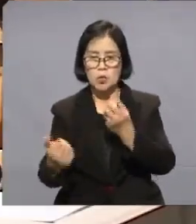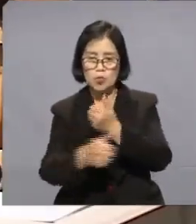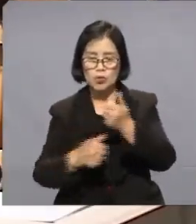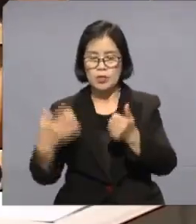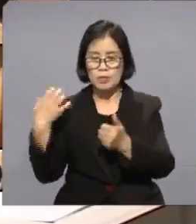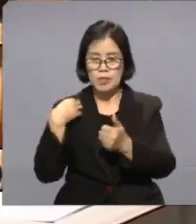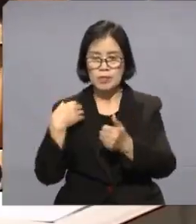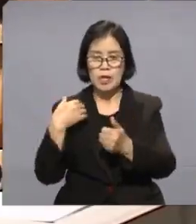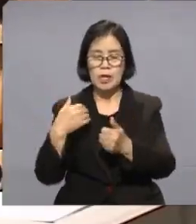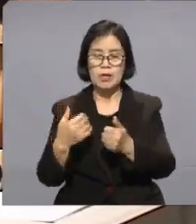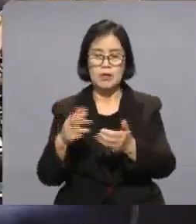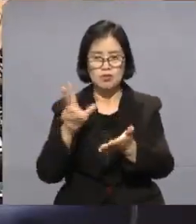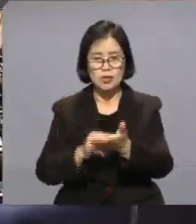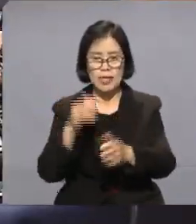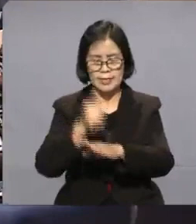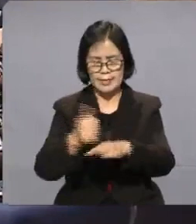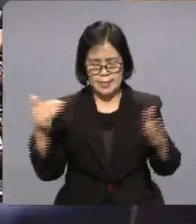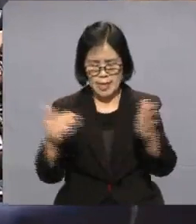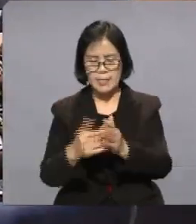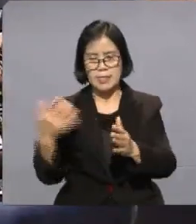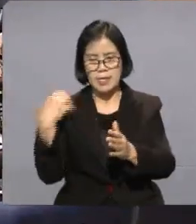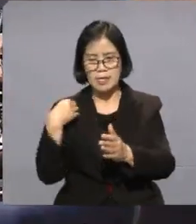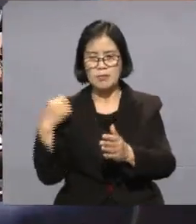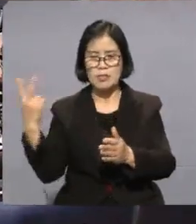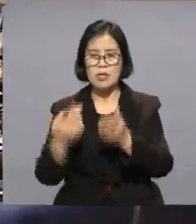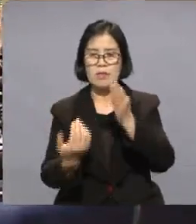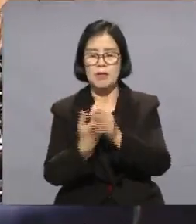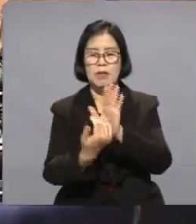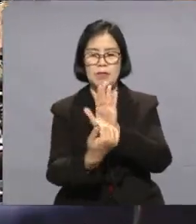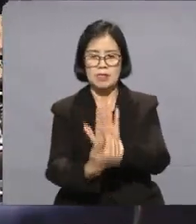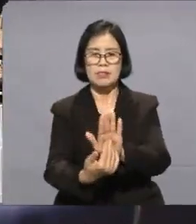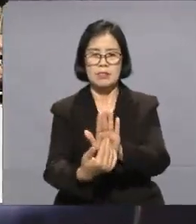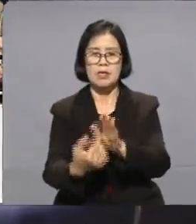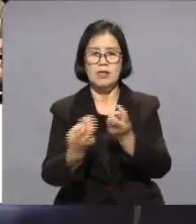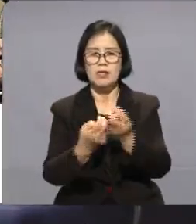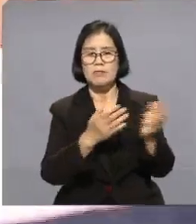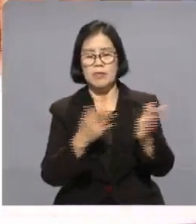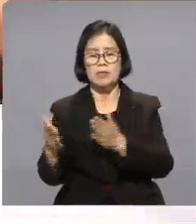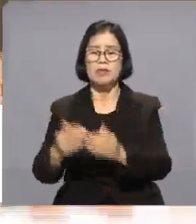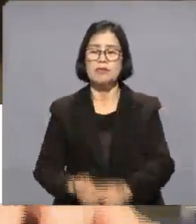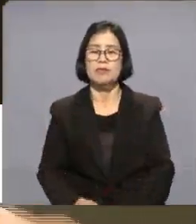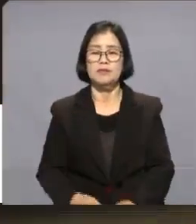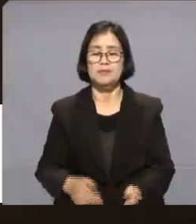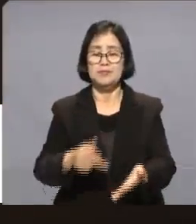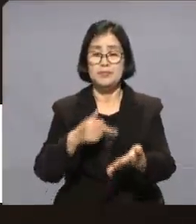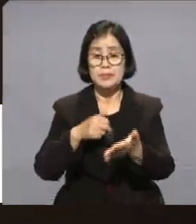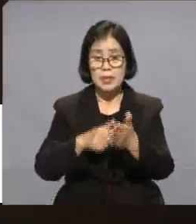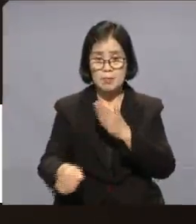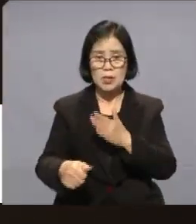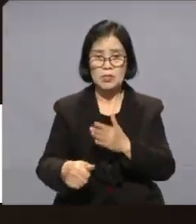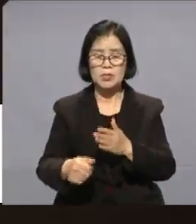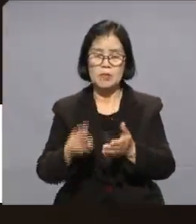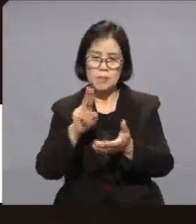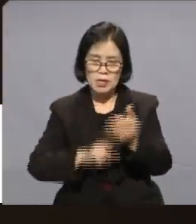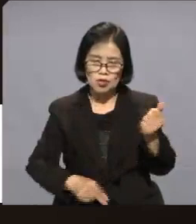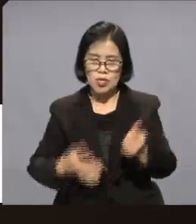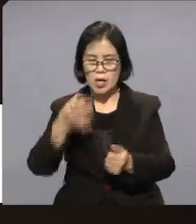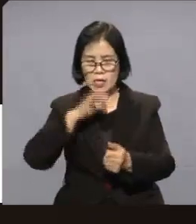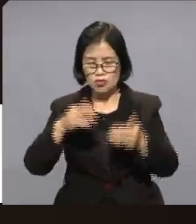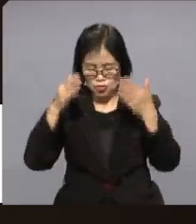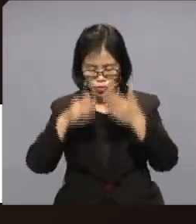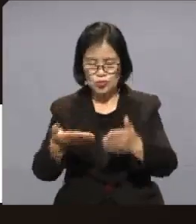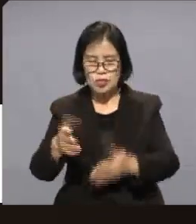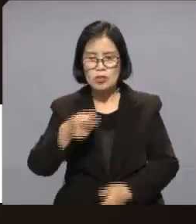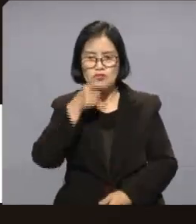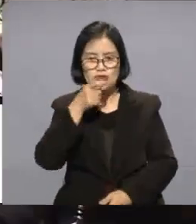사태를 끝까지 책임지고 재발 방지책을 마련할 계획입니다. 남궁 대표는 매출이나 이익을 중시했지만 물이나